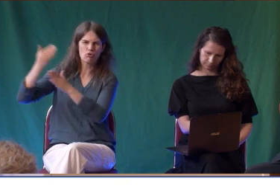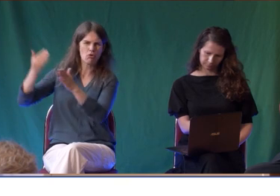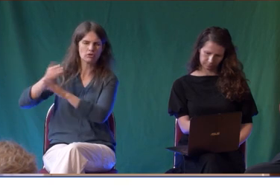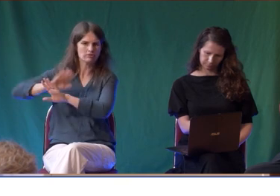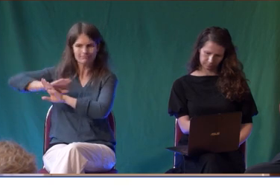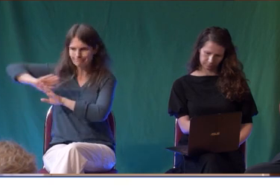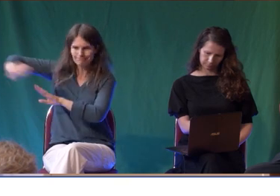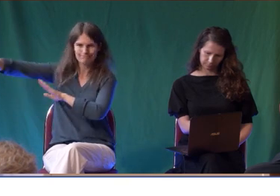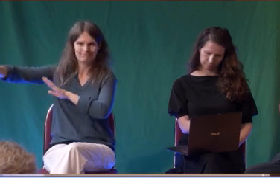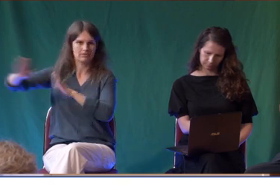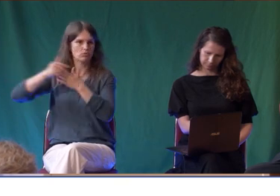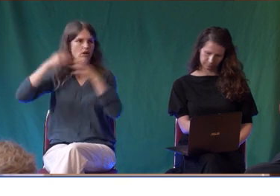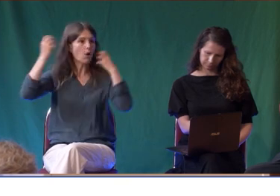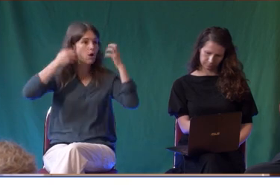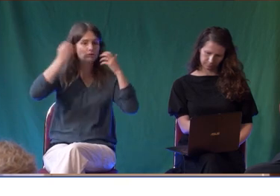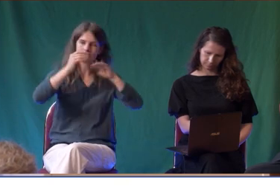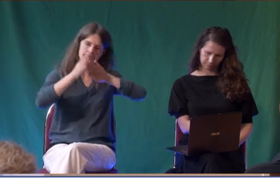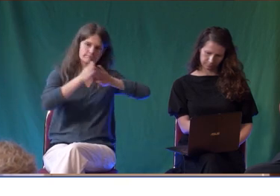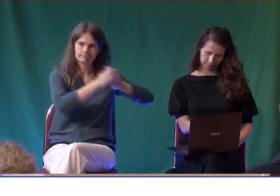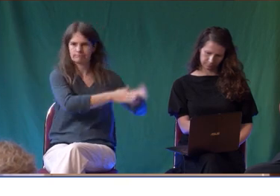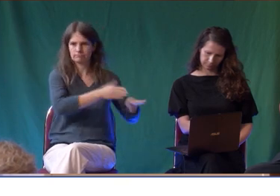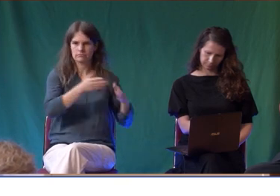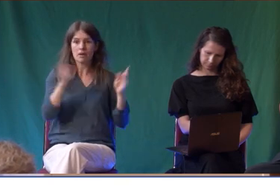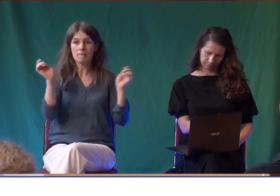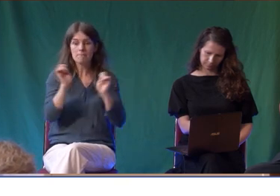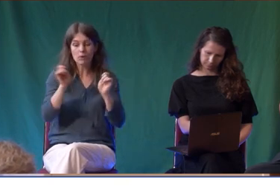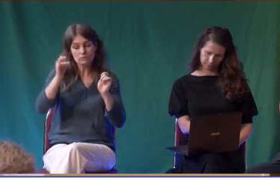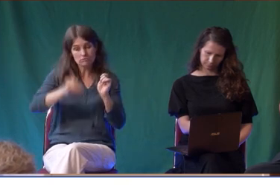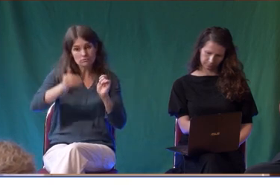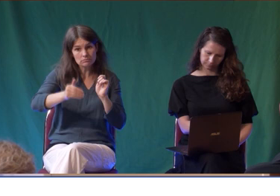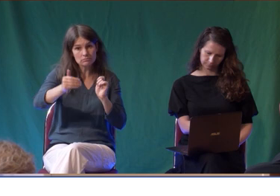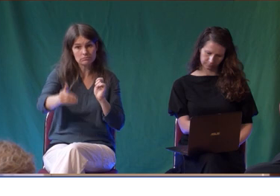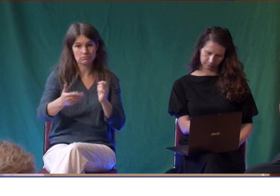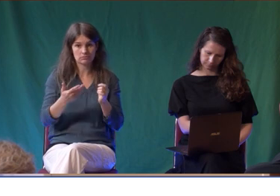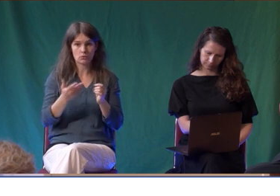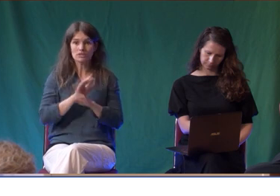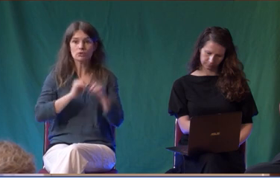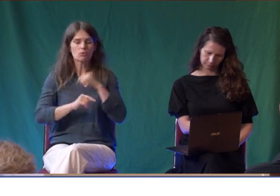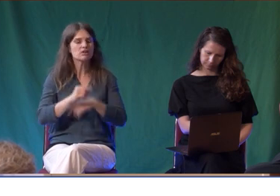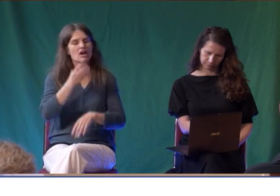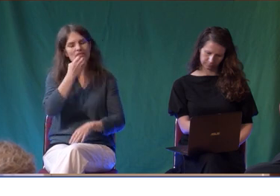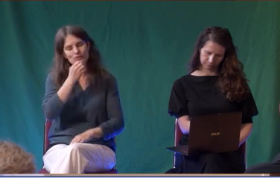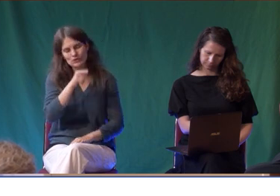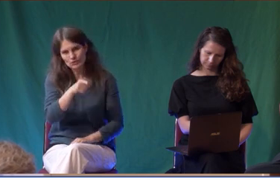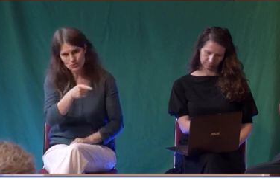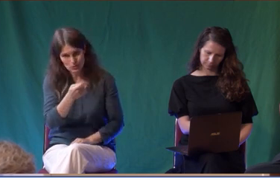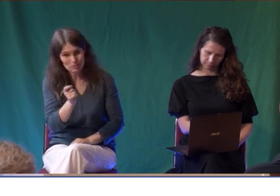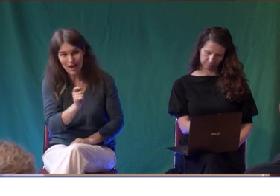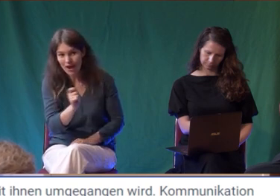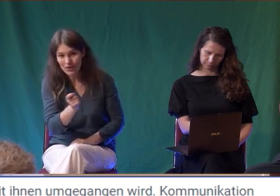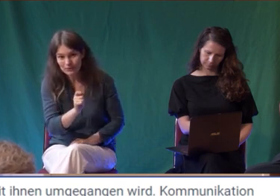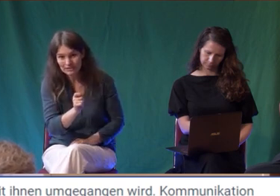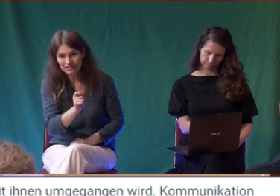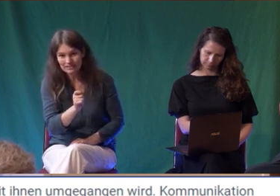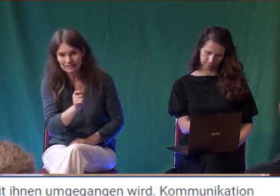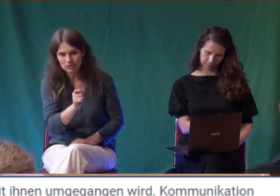Geräuschen mit ausreichend Pausen und die Pausen aber nicht so das gesagt und wollen Sie jetzt eine Pause machen sondern es gesagt